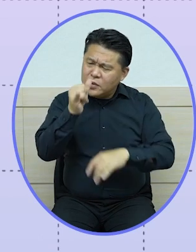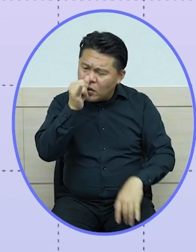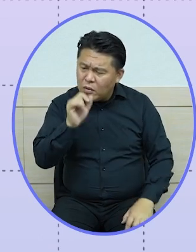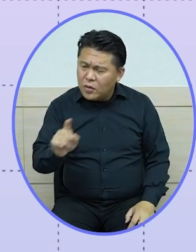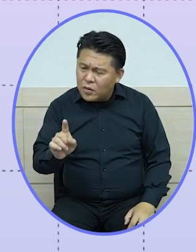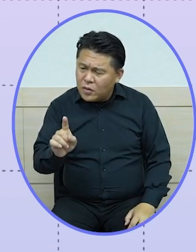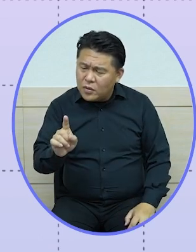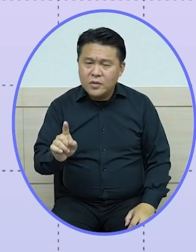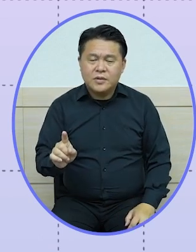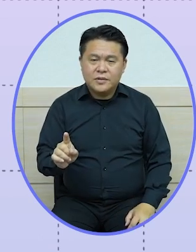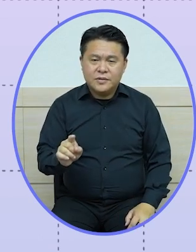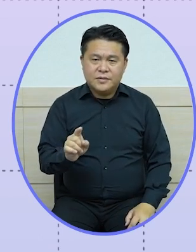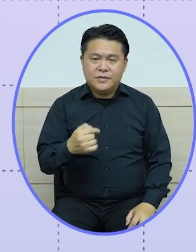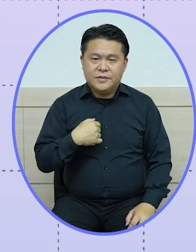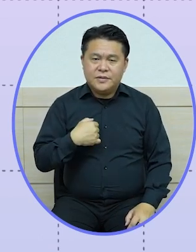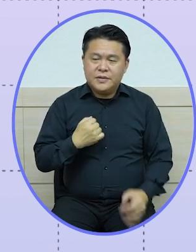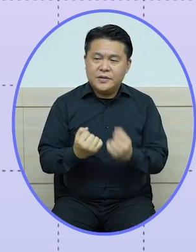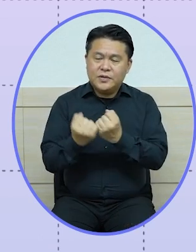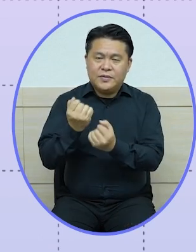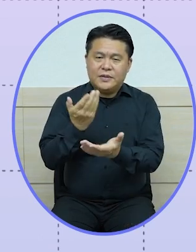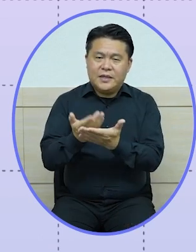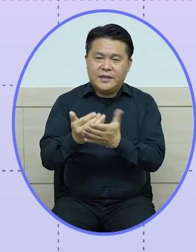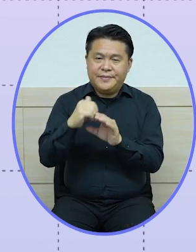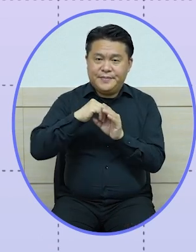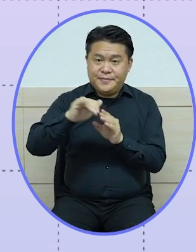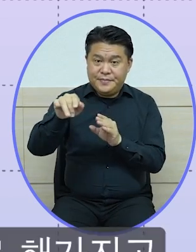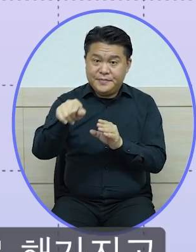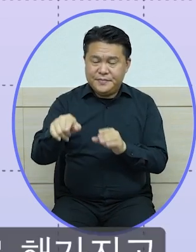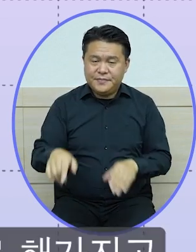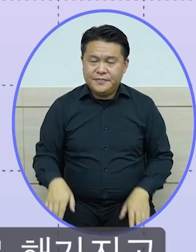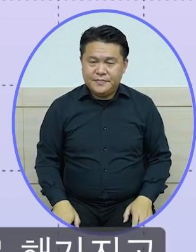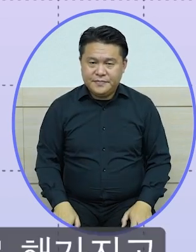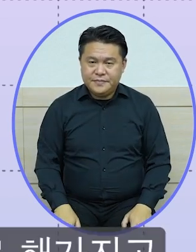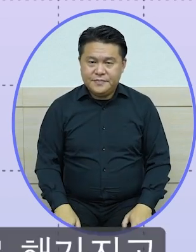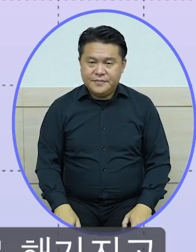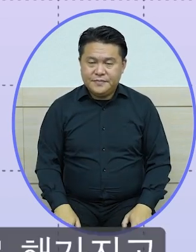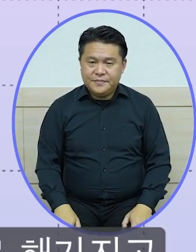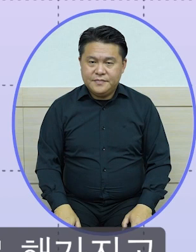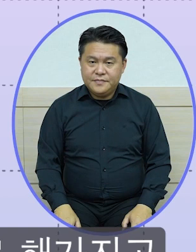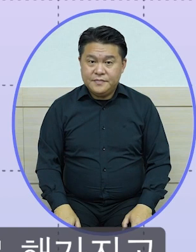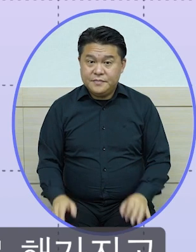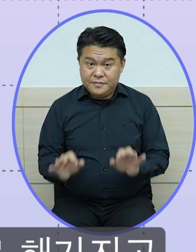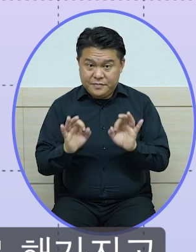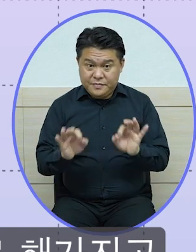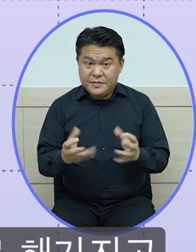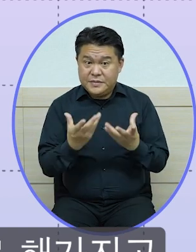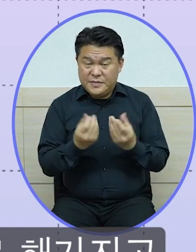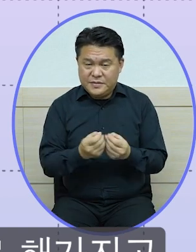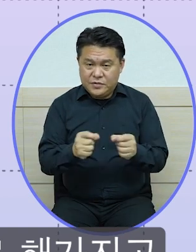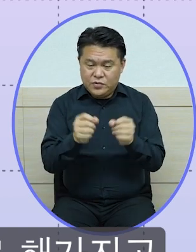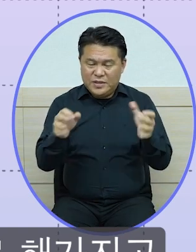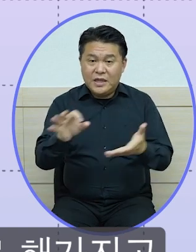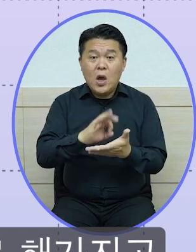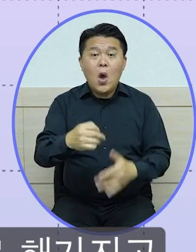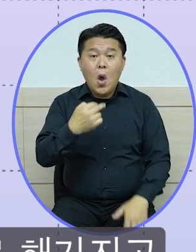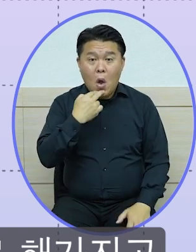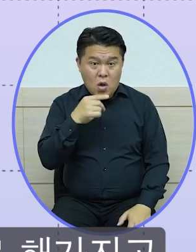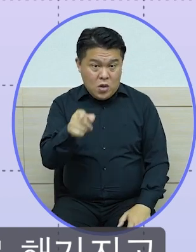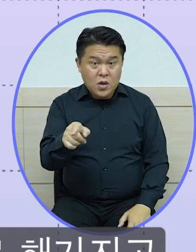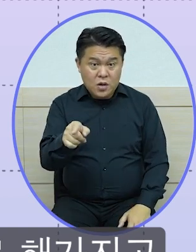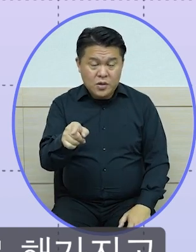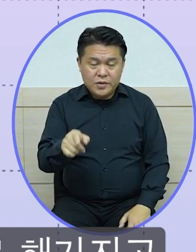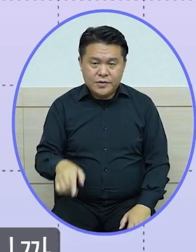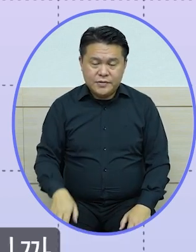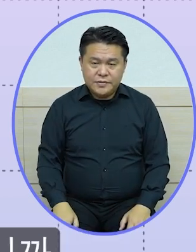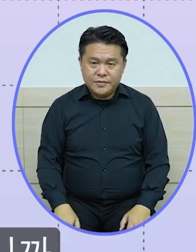탐지됐을 경우에는 이제 이런 식으로 소명을 받고 있어요. 그래서 여기 같은 경우는 이제 예시로 장기간 미사용자로